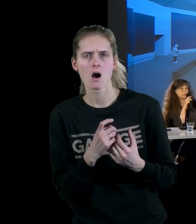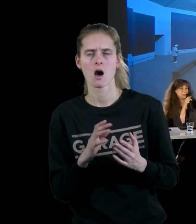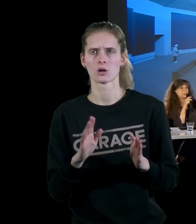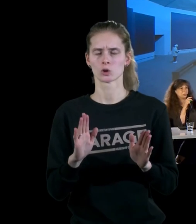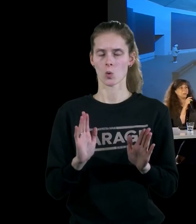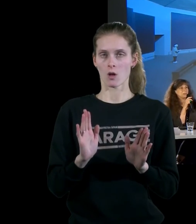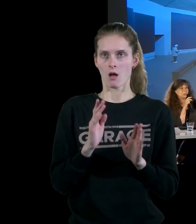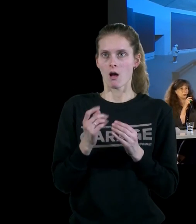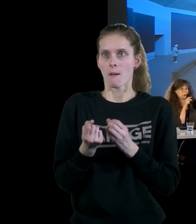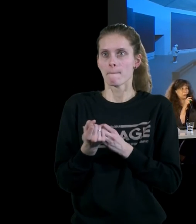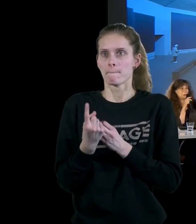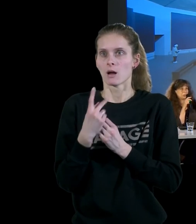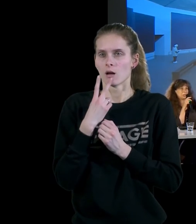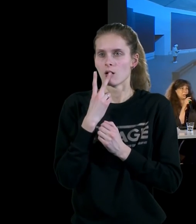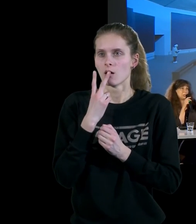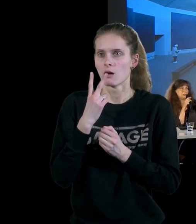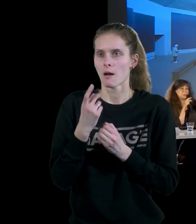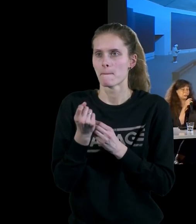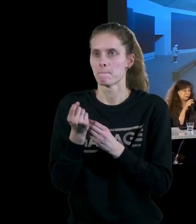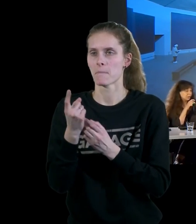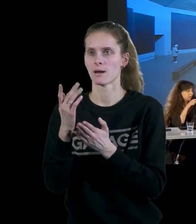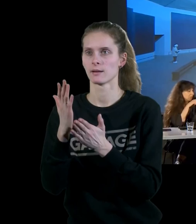начинает возникать какой-то свет, что, собственно говоря,